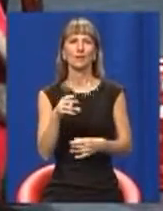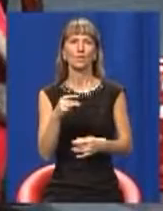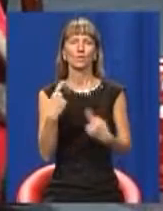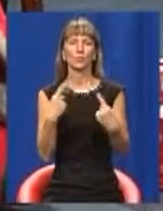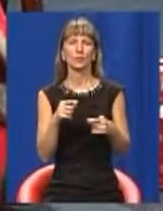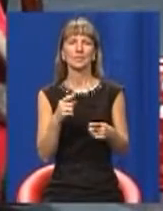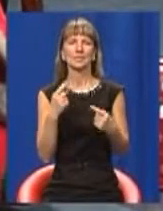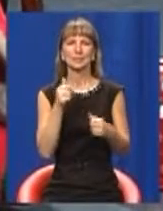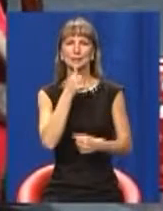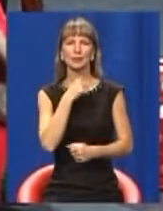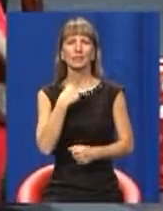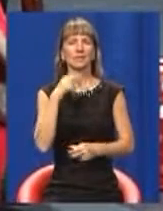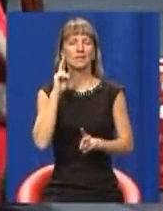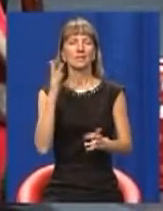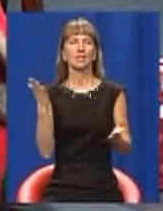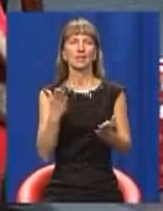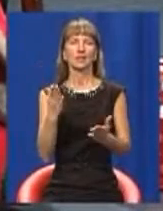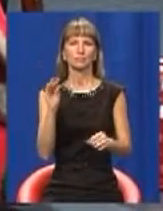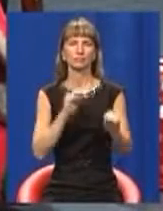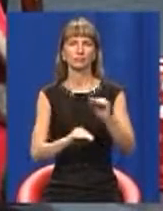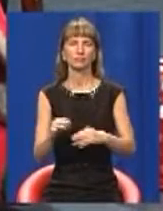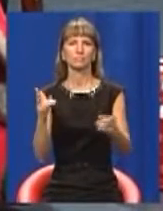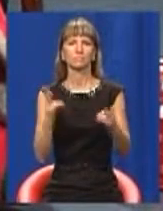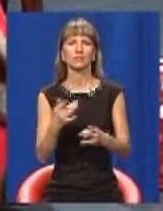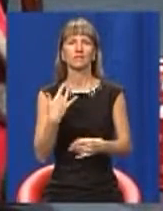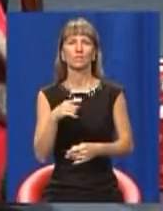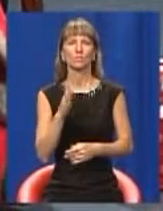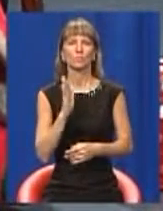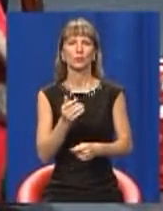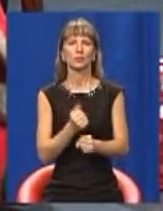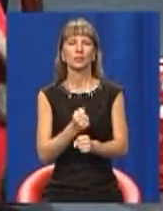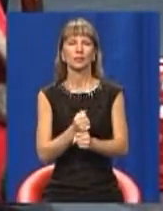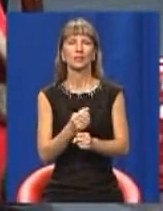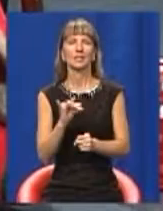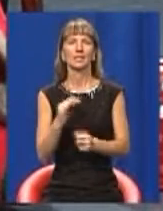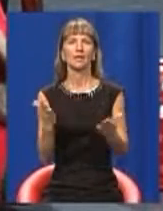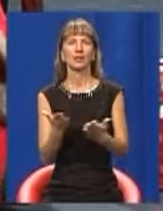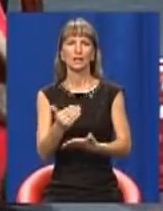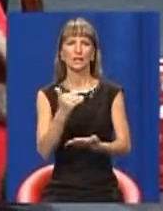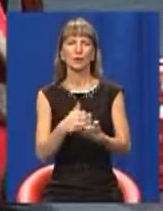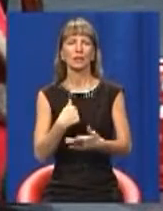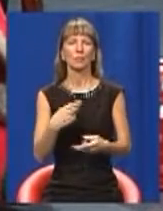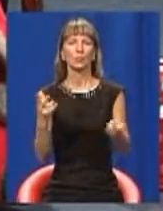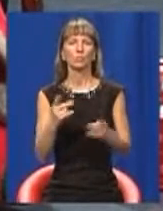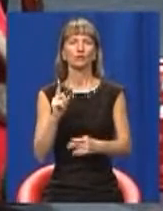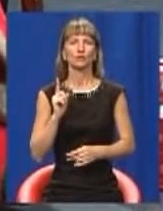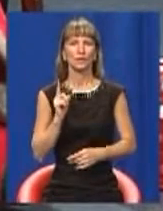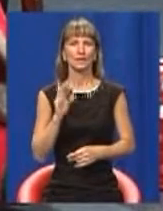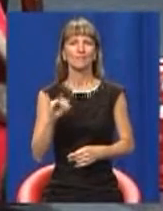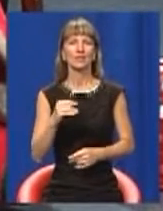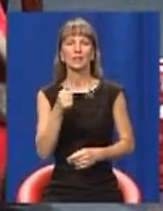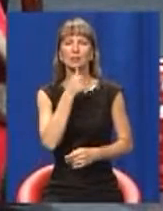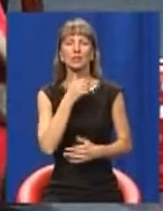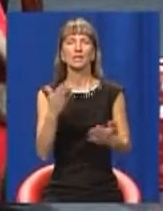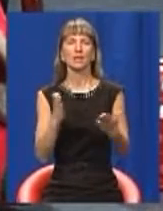інші експерименти. Я навіть не знаю, які інгредієнти потрібні, навіщо він буде робитися і який результат нам варто очікувати від